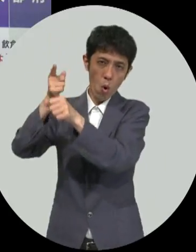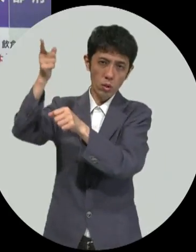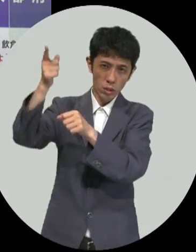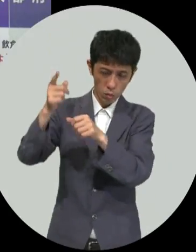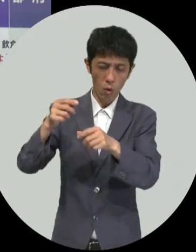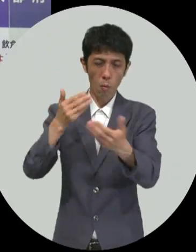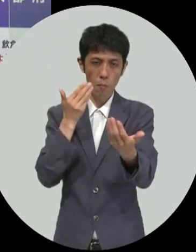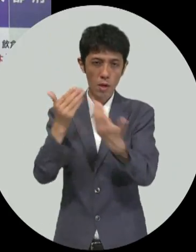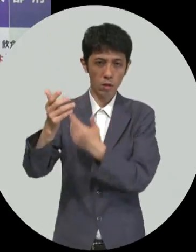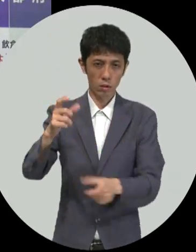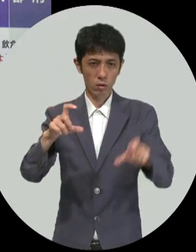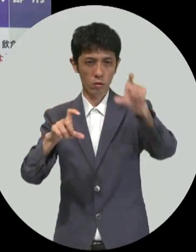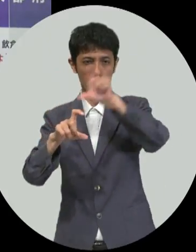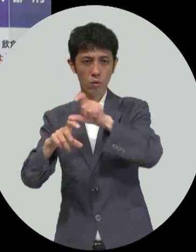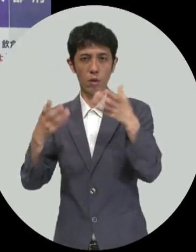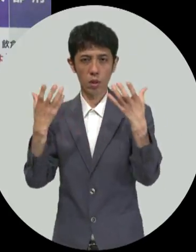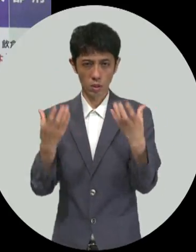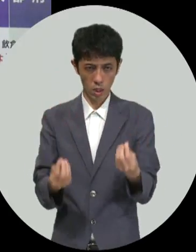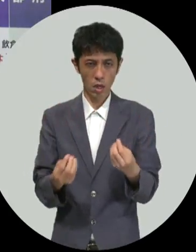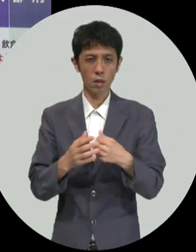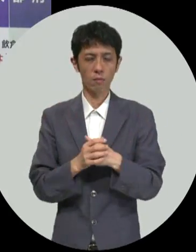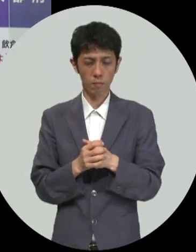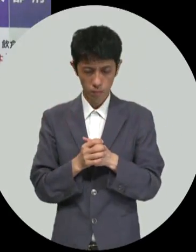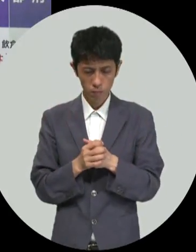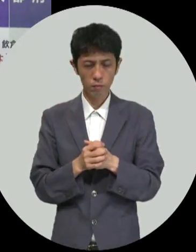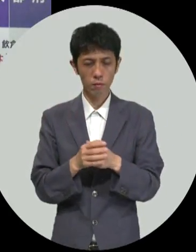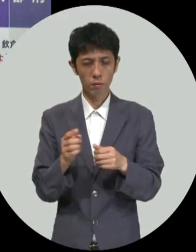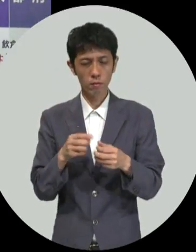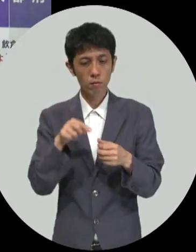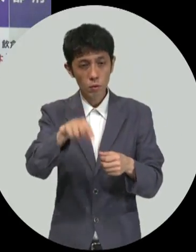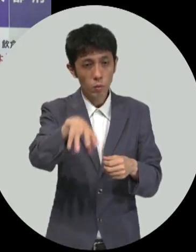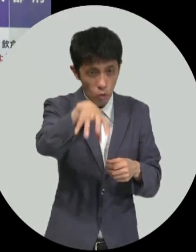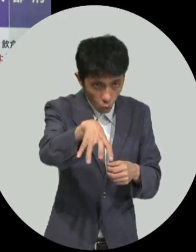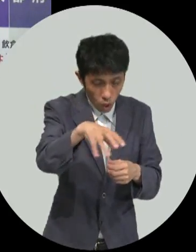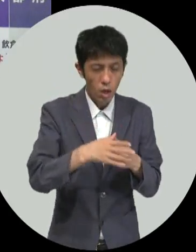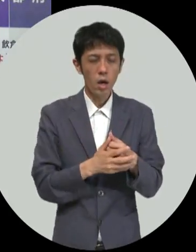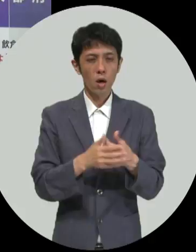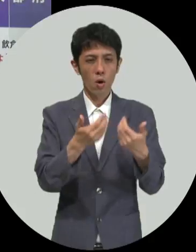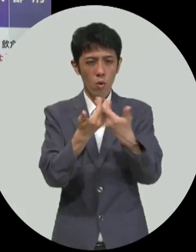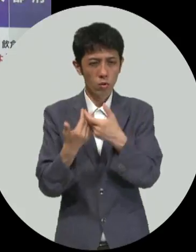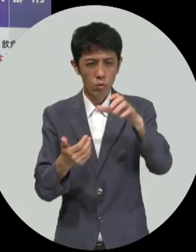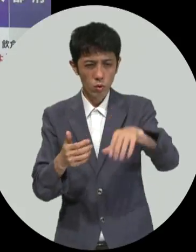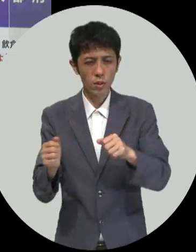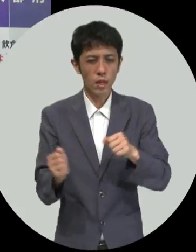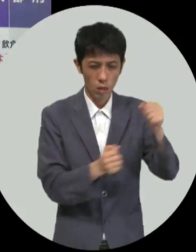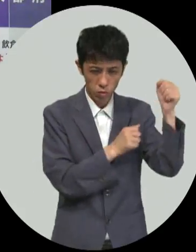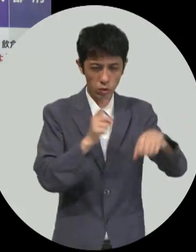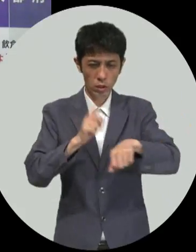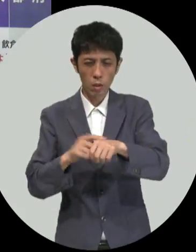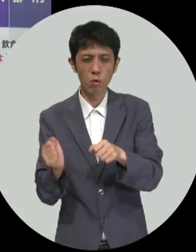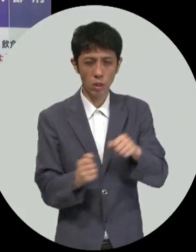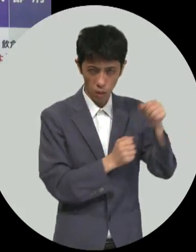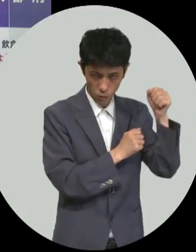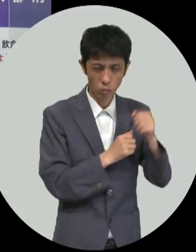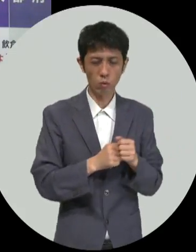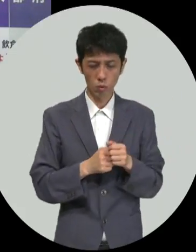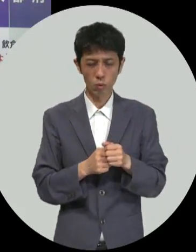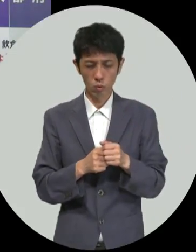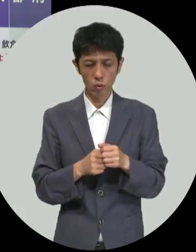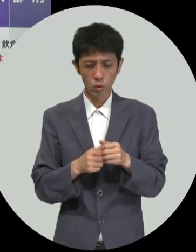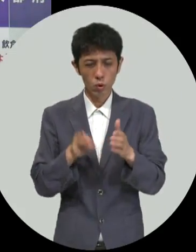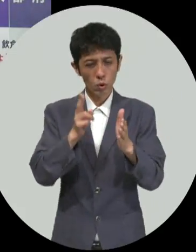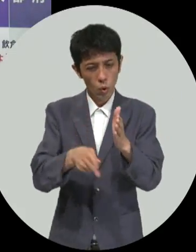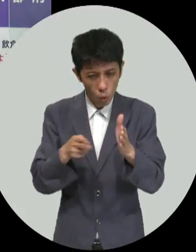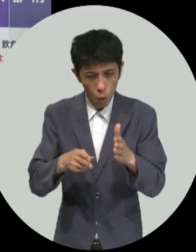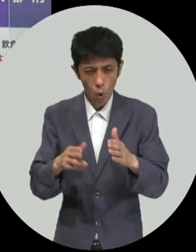追加されているところでございます。行っている場所も混雑している場所、時間を避けるように、それから不要不急の帰省旅行など都道府